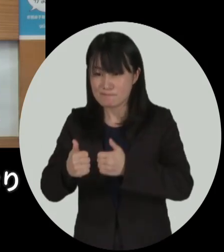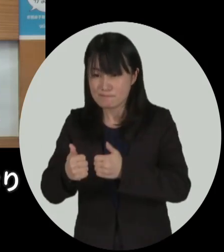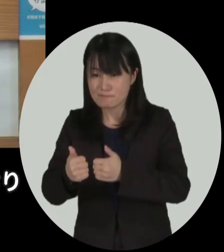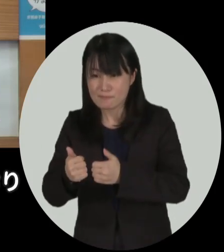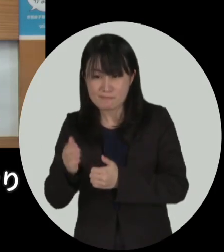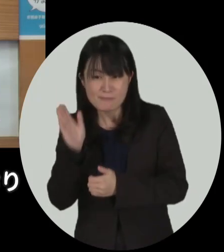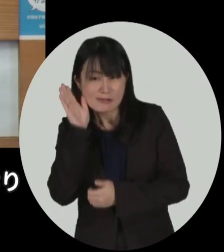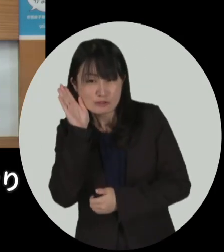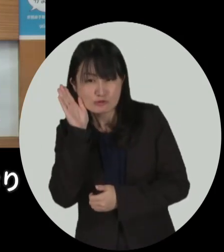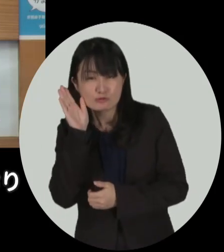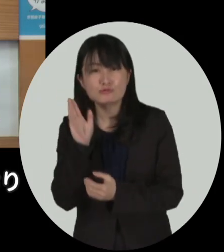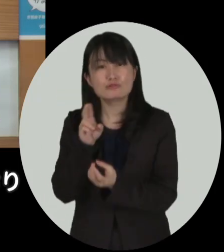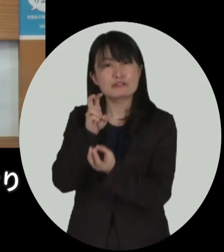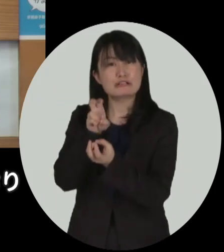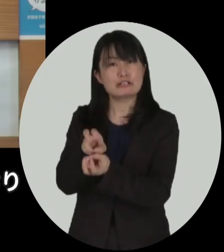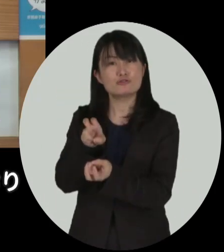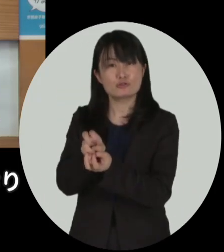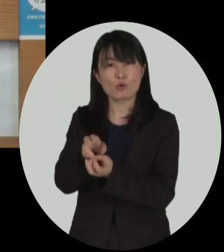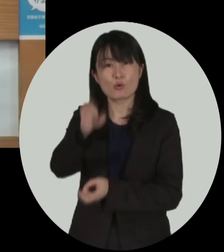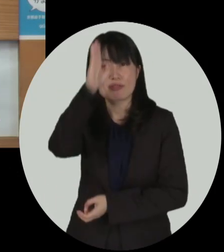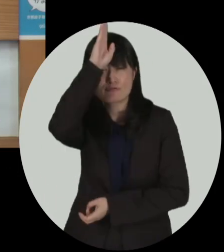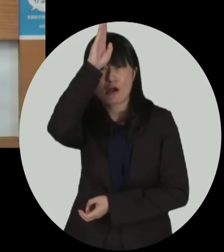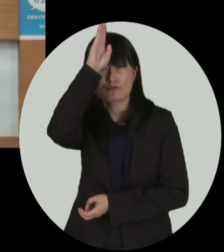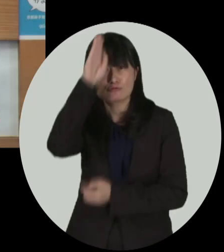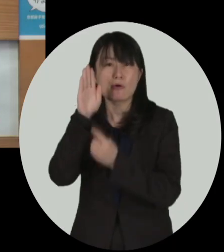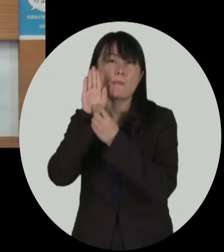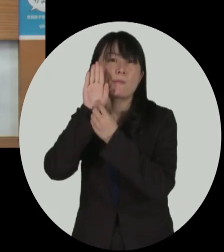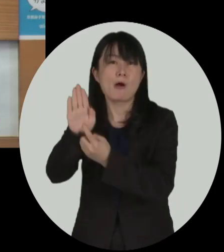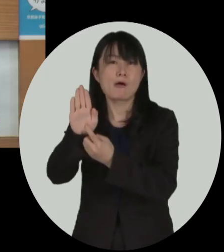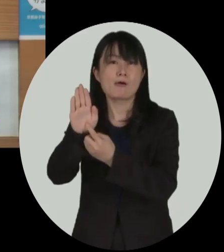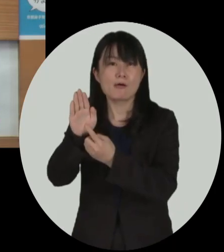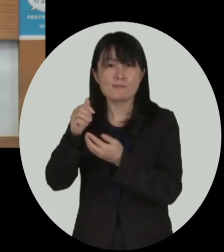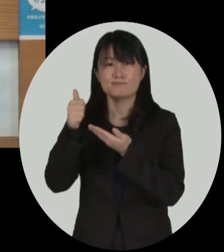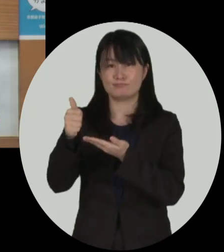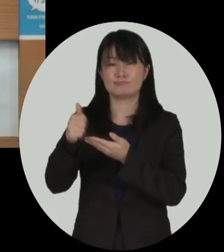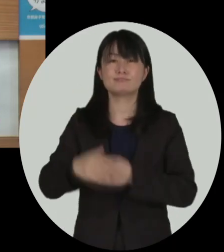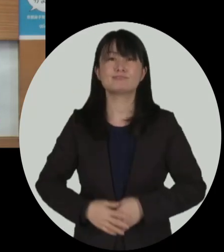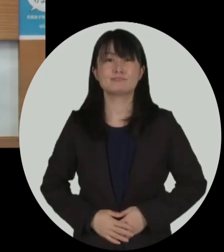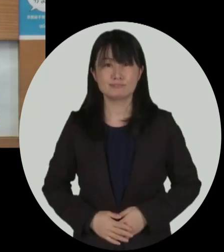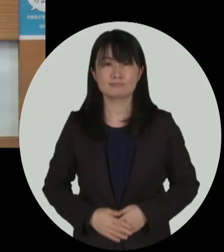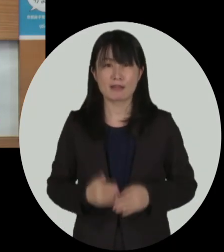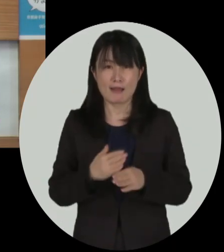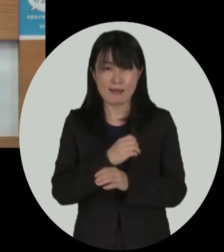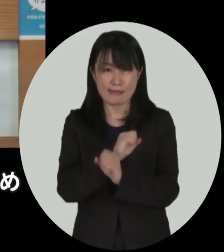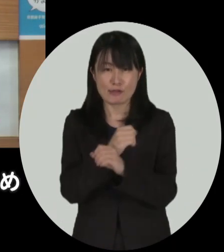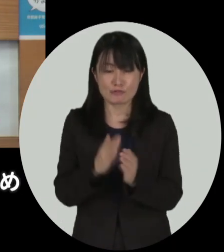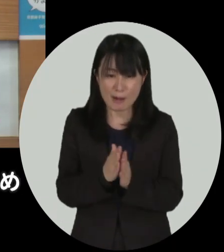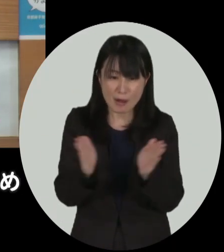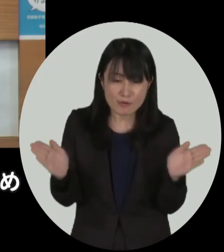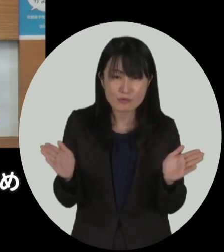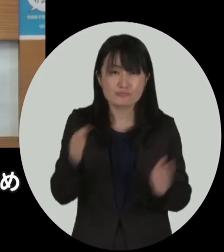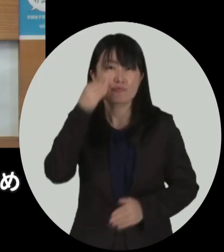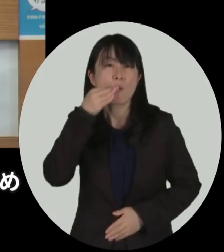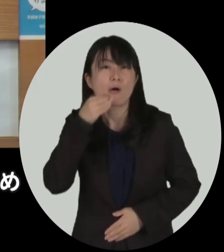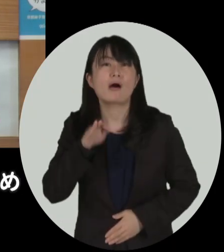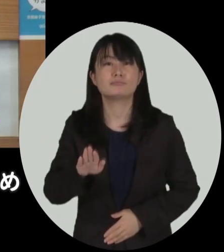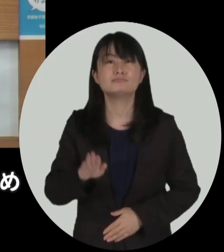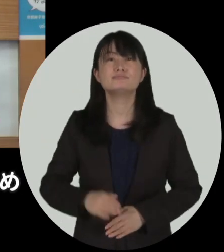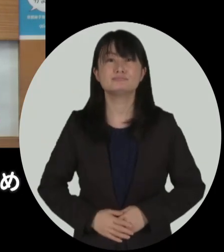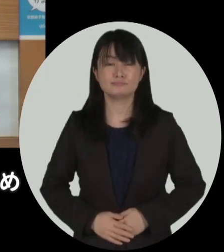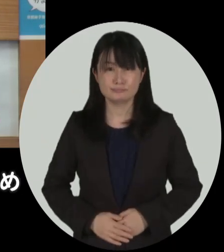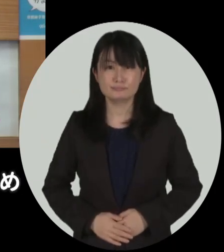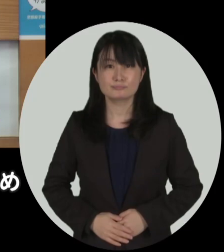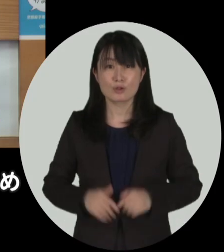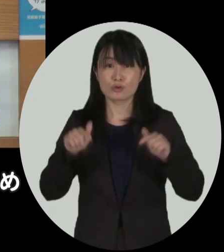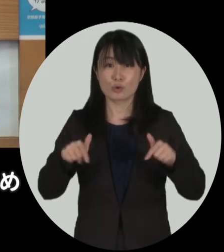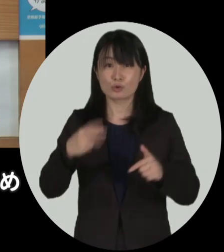哲学の提唱者として知られており幅広い研究が国内外で高く評価されております。また京都市立芸術大学